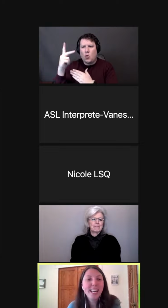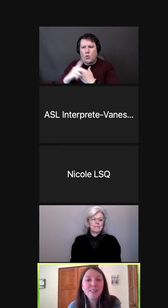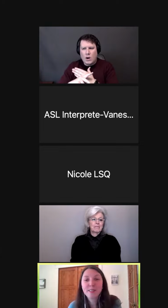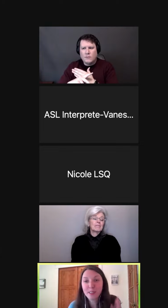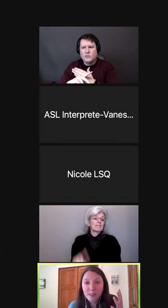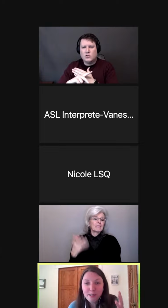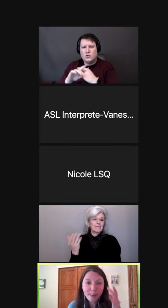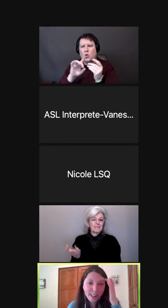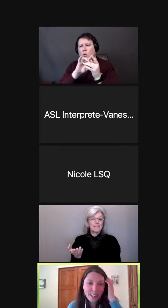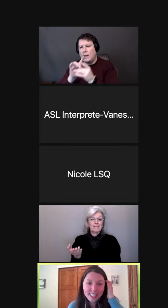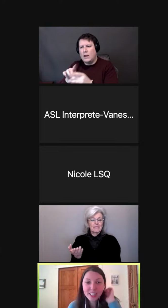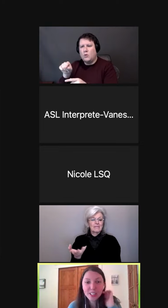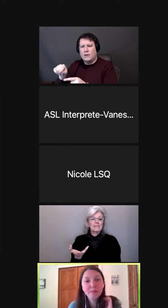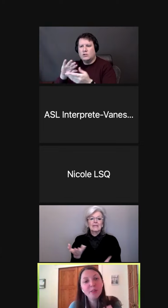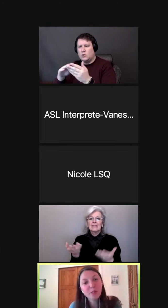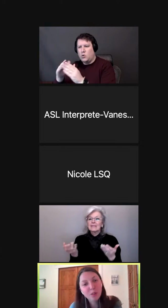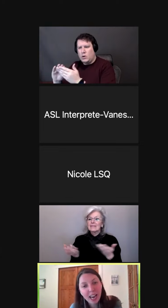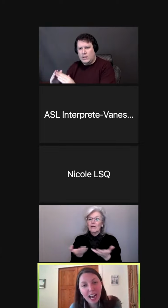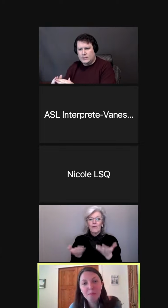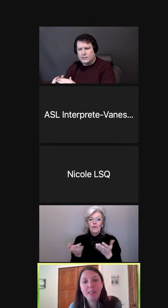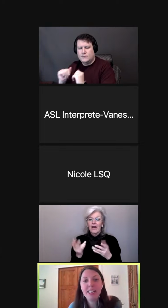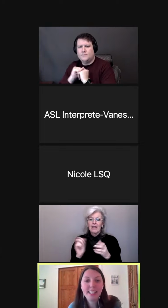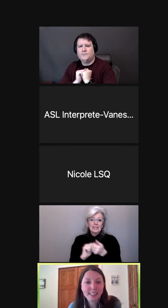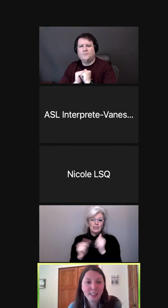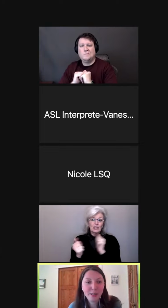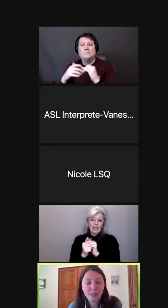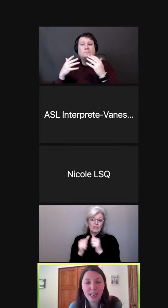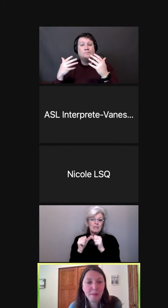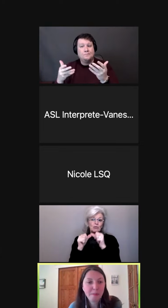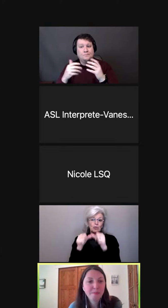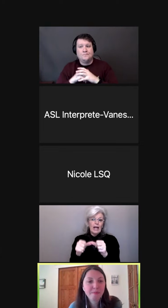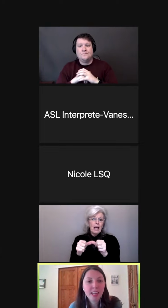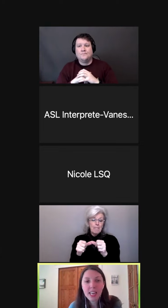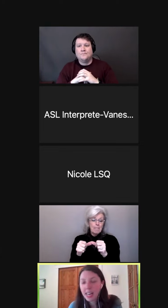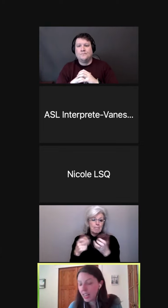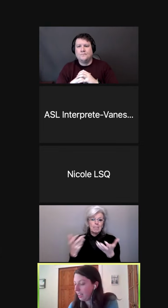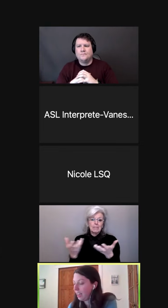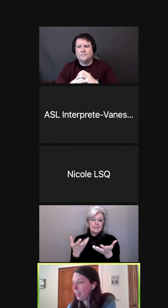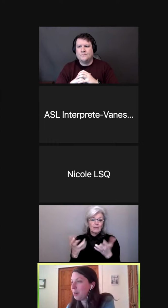Quels sont ces changements durables et intersectionnés?